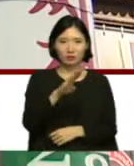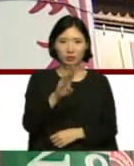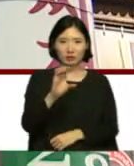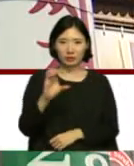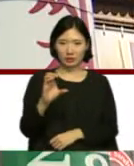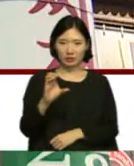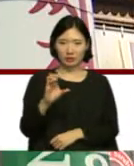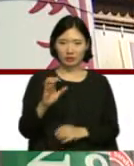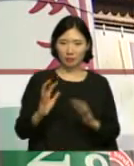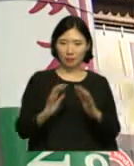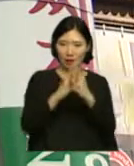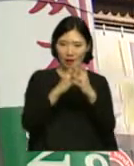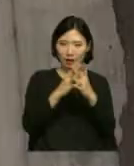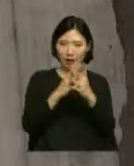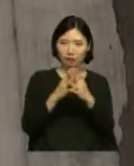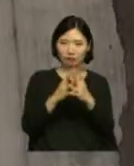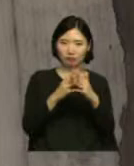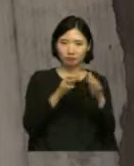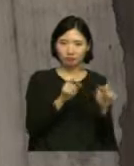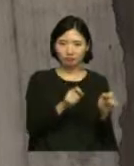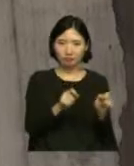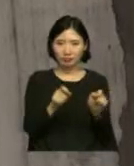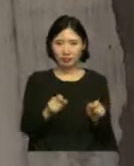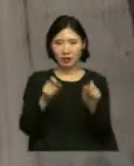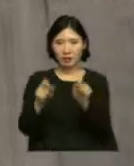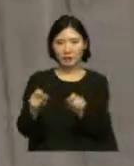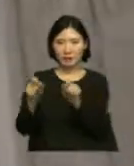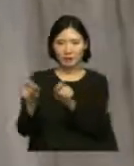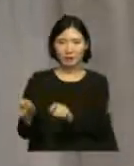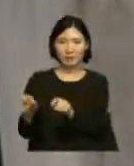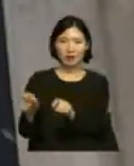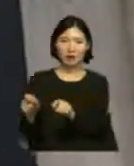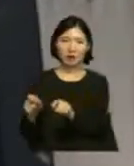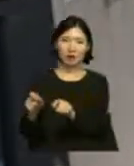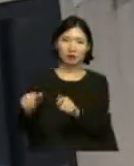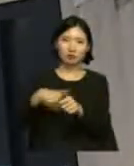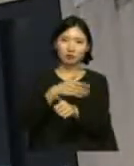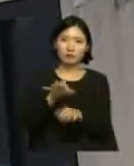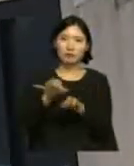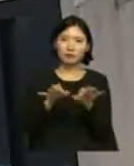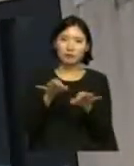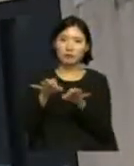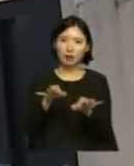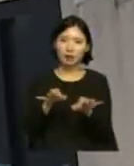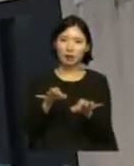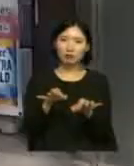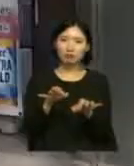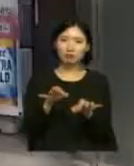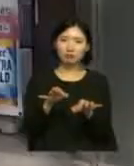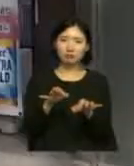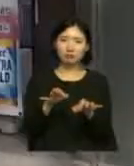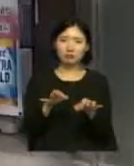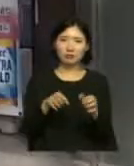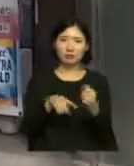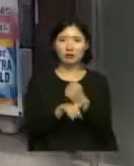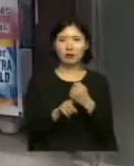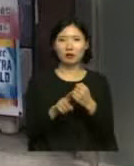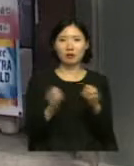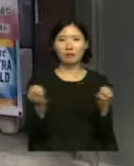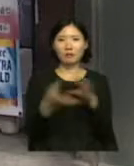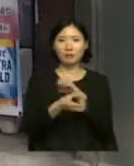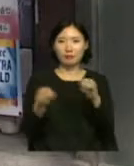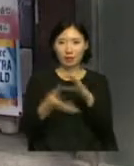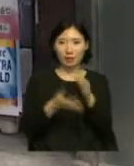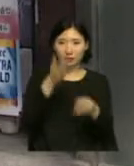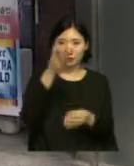차일피일 미뤄지면서 지역상권 은 말 그대로 초토화 되고 있습니다 한전 협력사들이 뭐 어